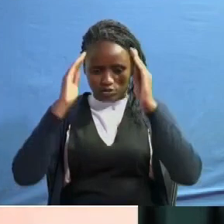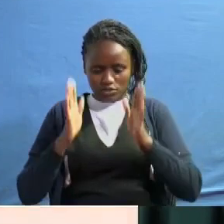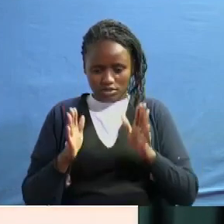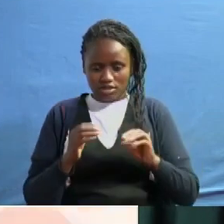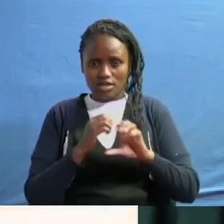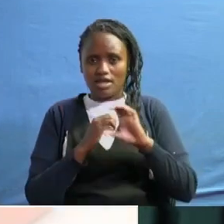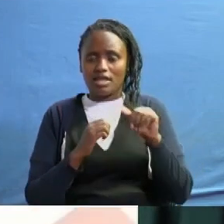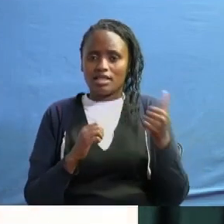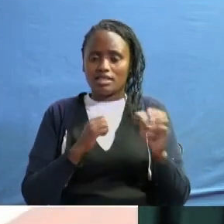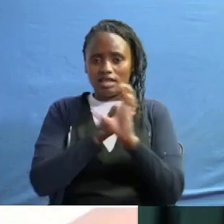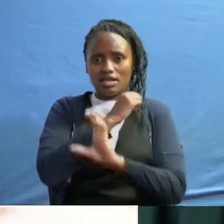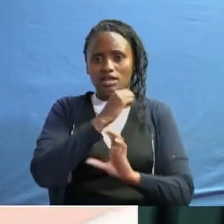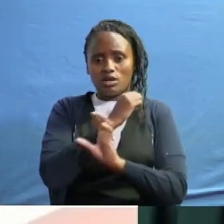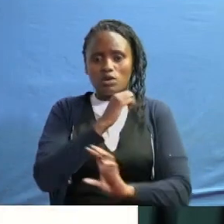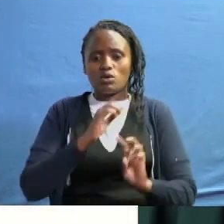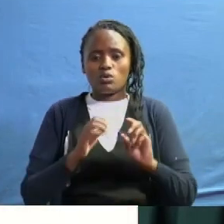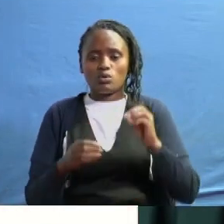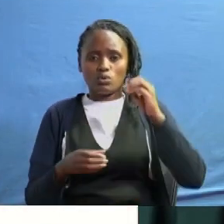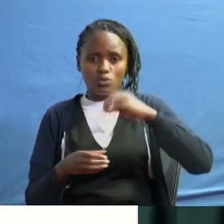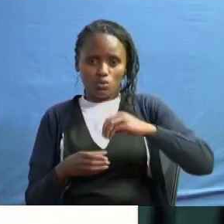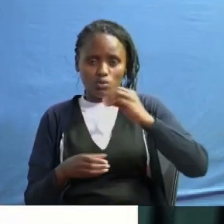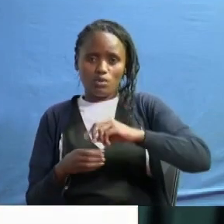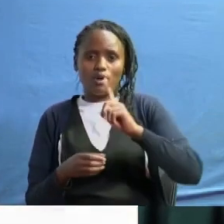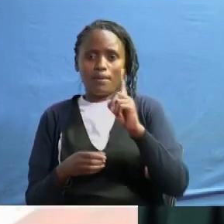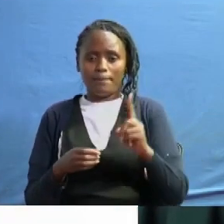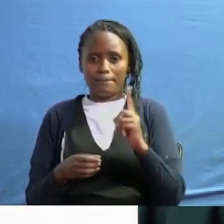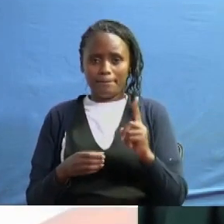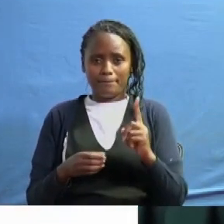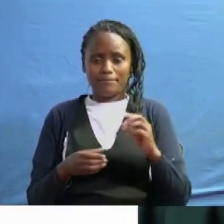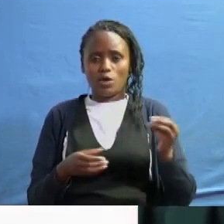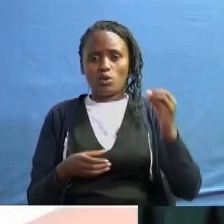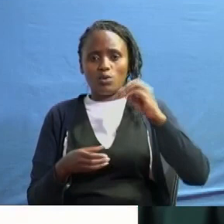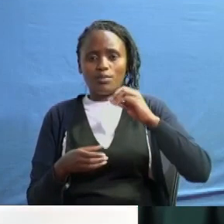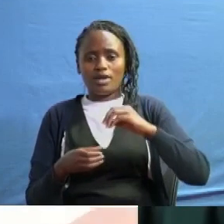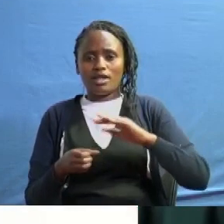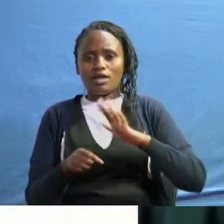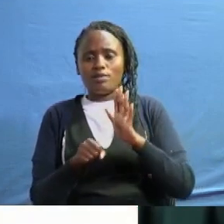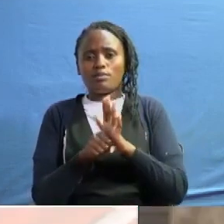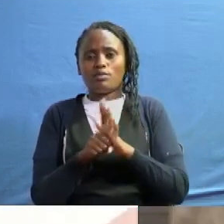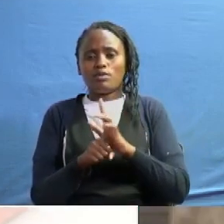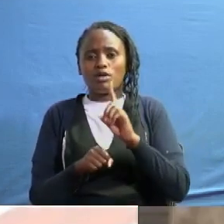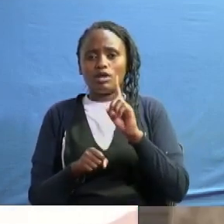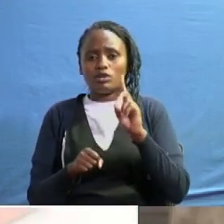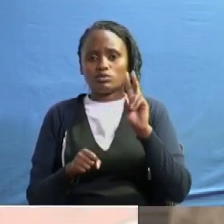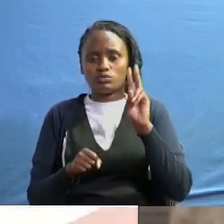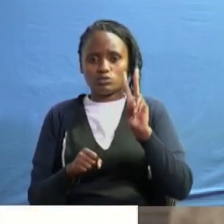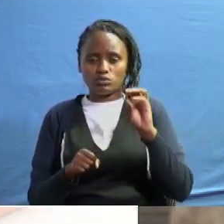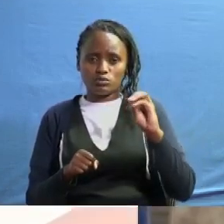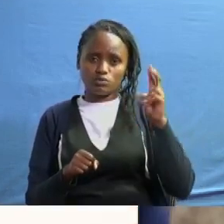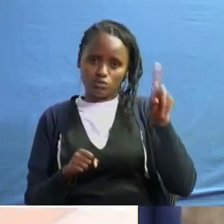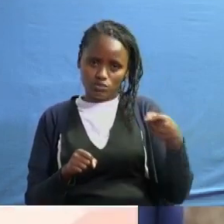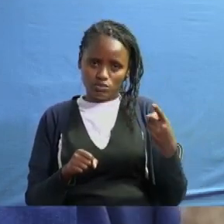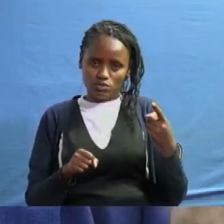nchini wameshiriki kupanda miti, hatua ambayo inatarajiwa kupanda zaidi ya miti 20,000. We were given that